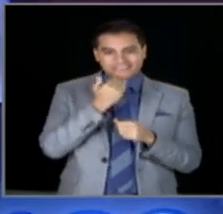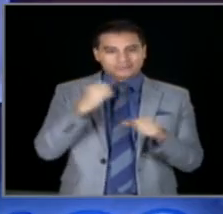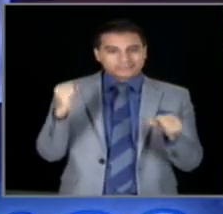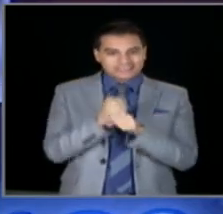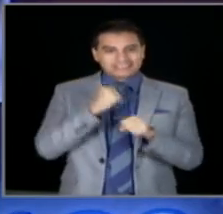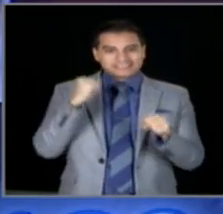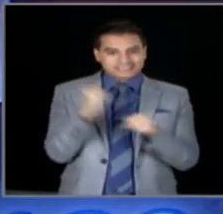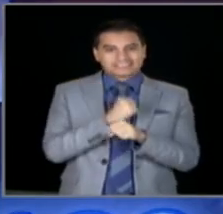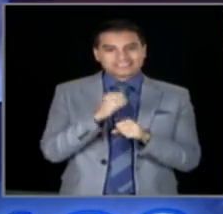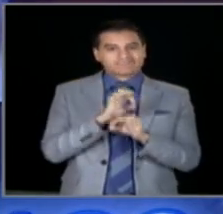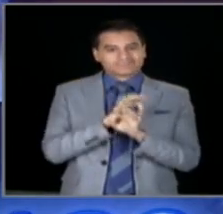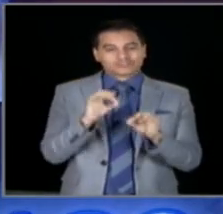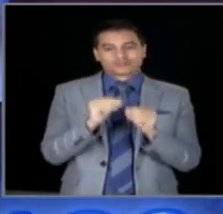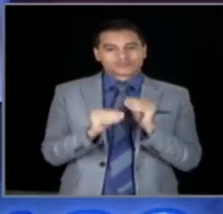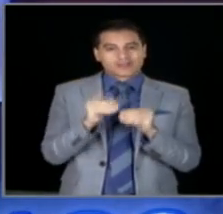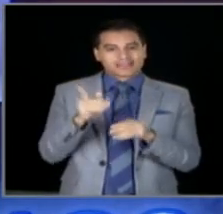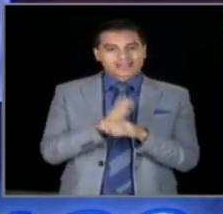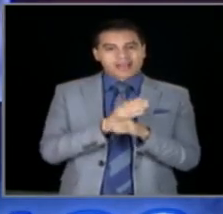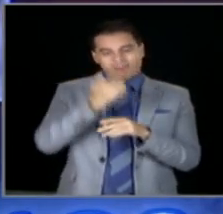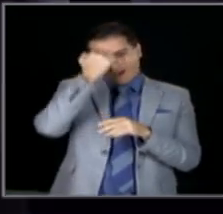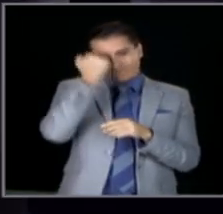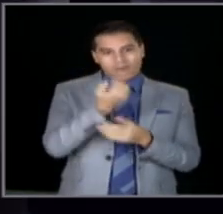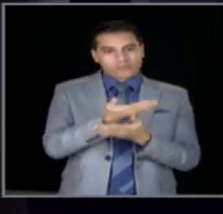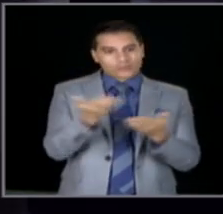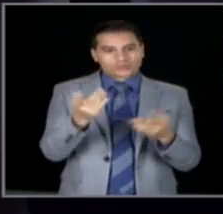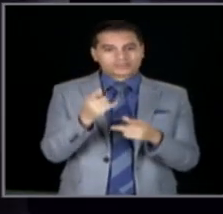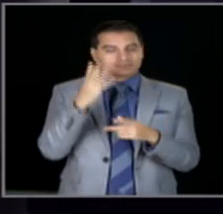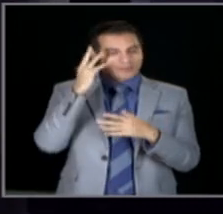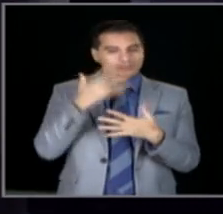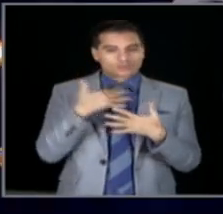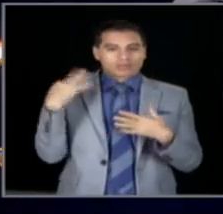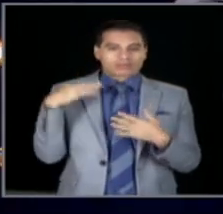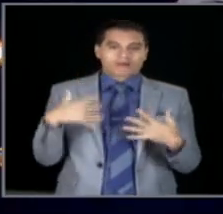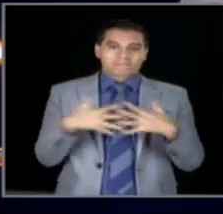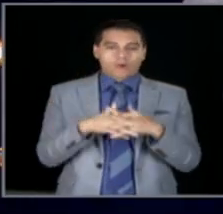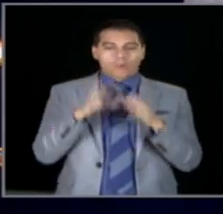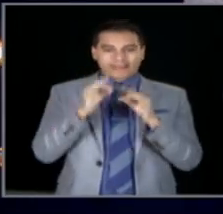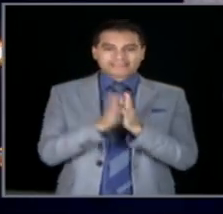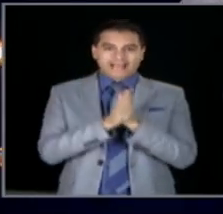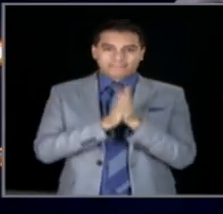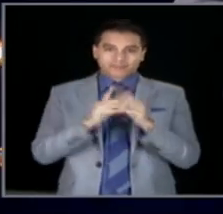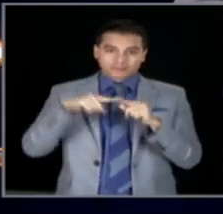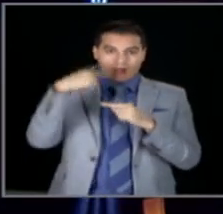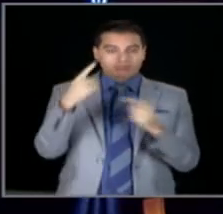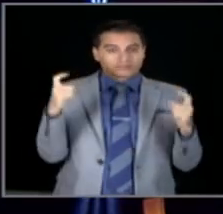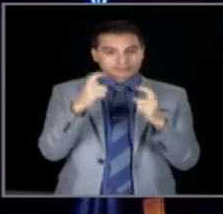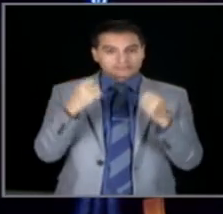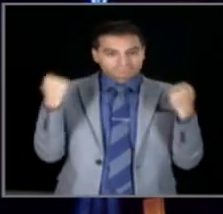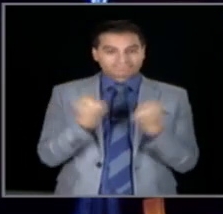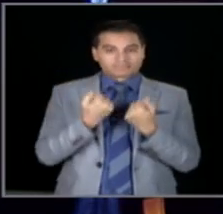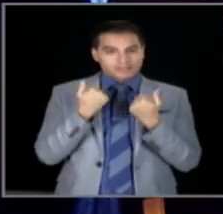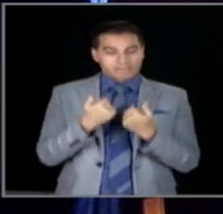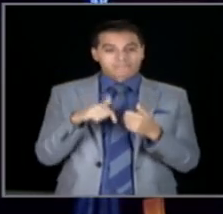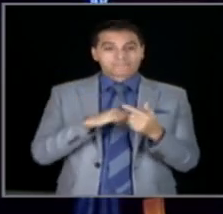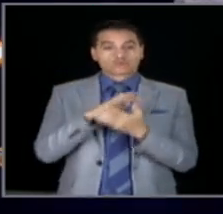الريسك، ولكن مش مشكله. استمتع بالتجربه والف مبروك ليهم. اكيد استمتعتوا، واكيد هتستعدوا اكتر للماتشات اللي جايه.